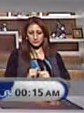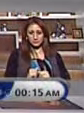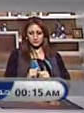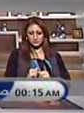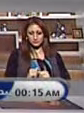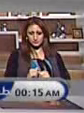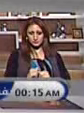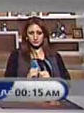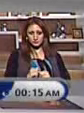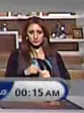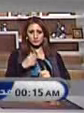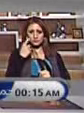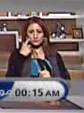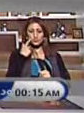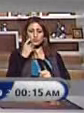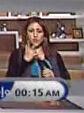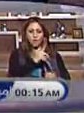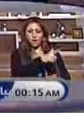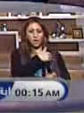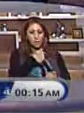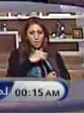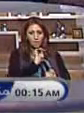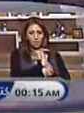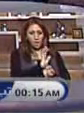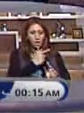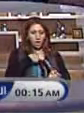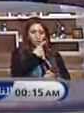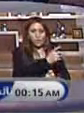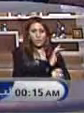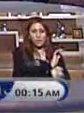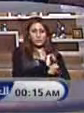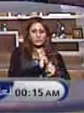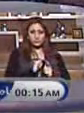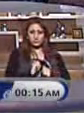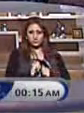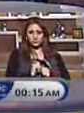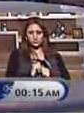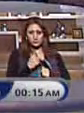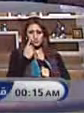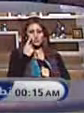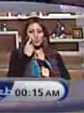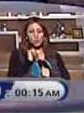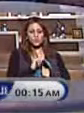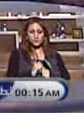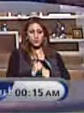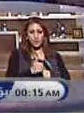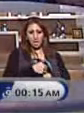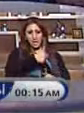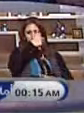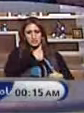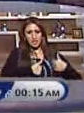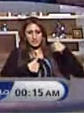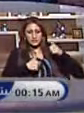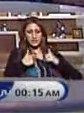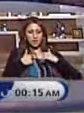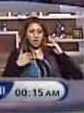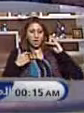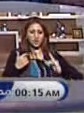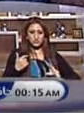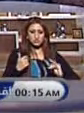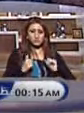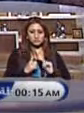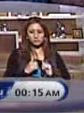اقيمك او تقعدني او انا اقعد فقعد او تقيمني فرجال لا انا اجلس وان استطعت